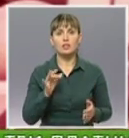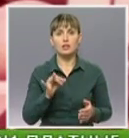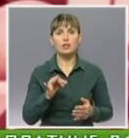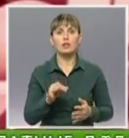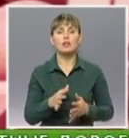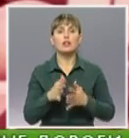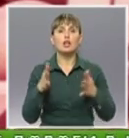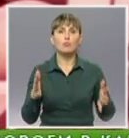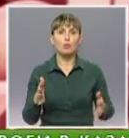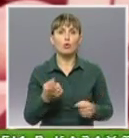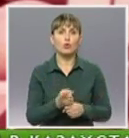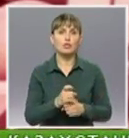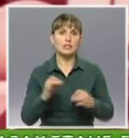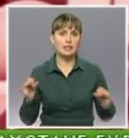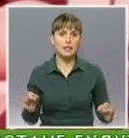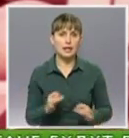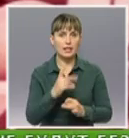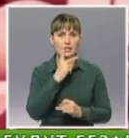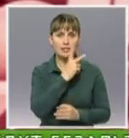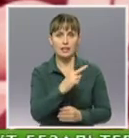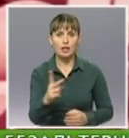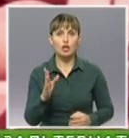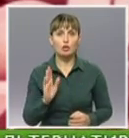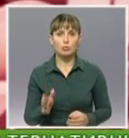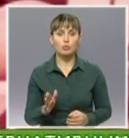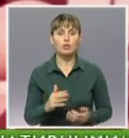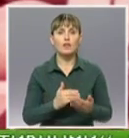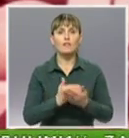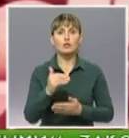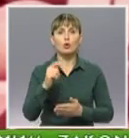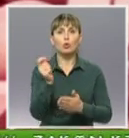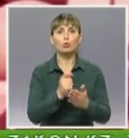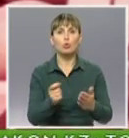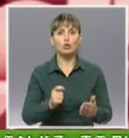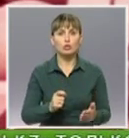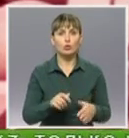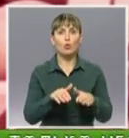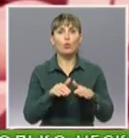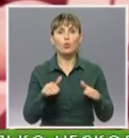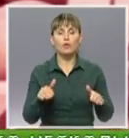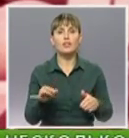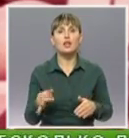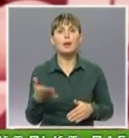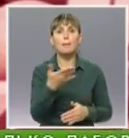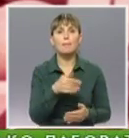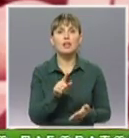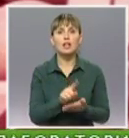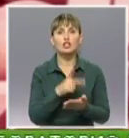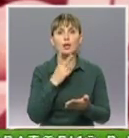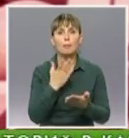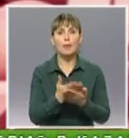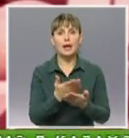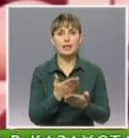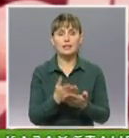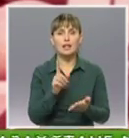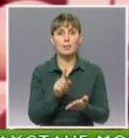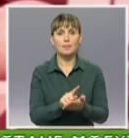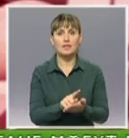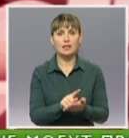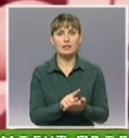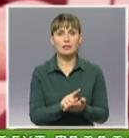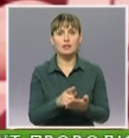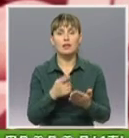наиболее приемлемы, наиболее высокого художественного уровня. Мы должны показать созидательный путь